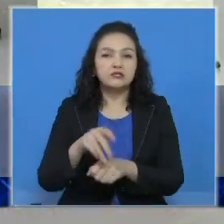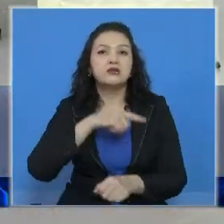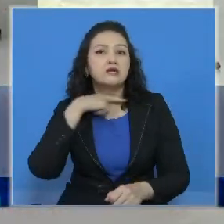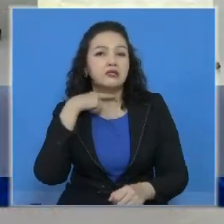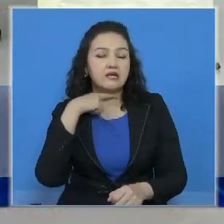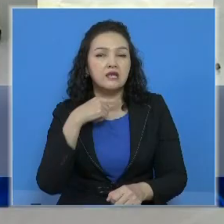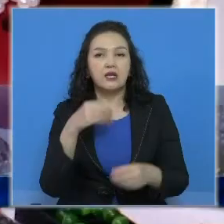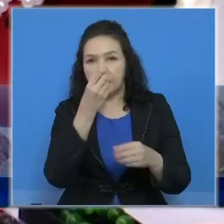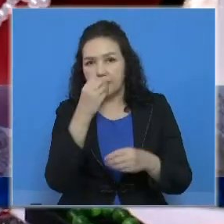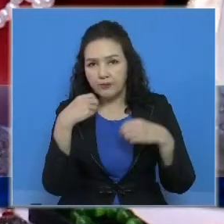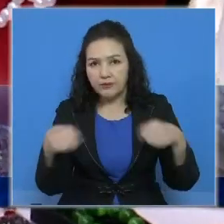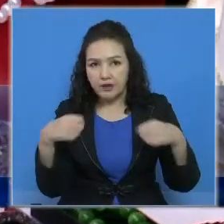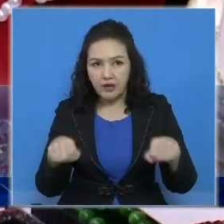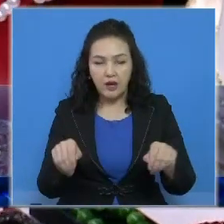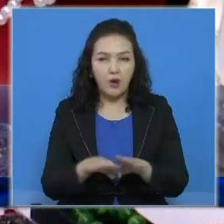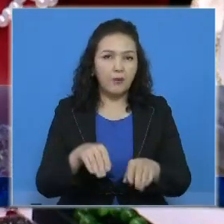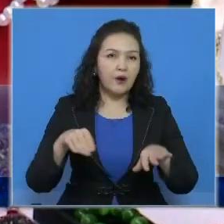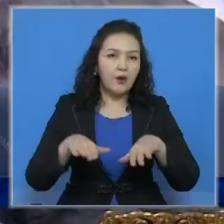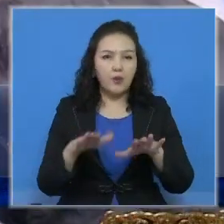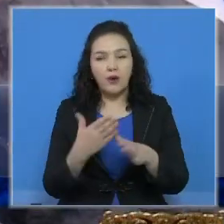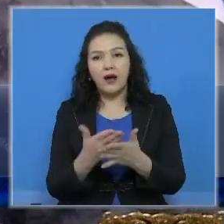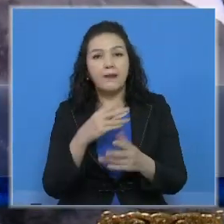азық-түлік сатылды. Оның өзге қолөнер